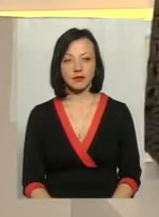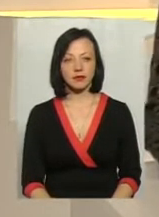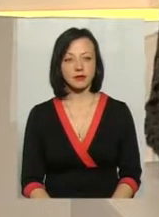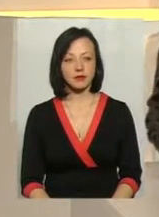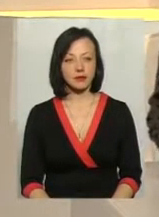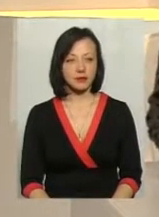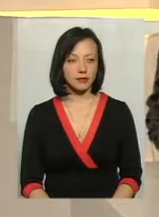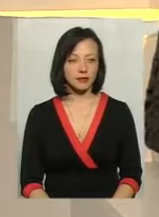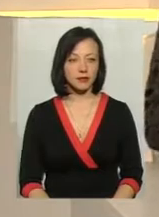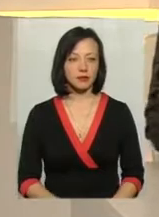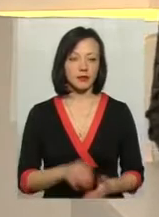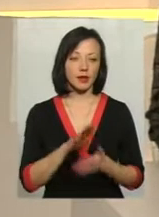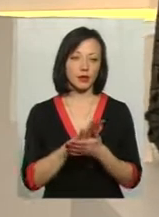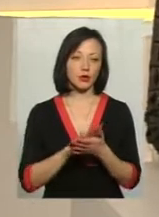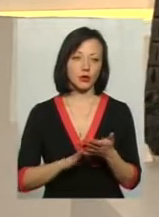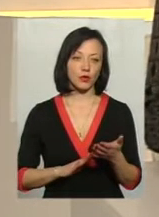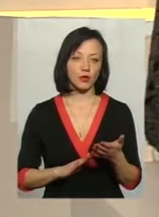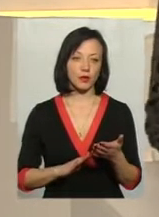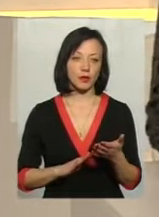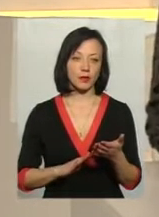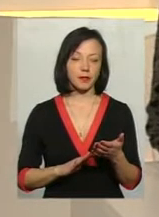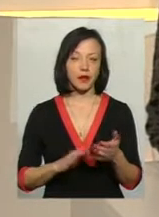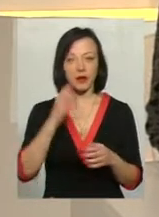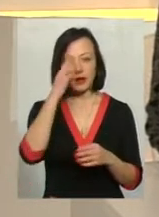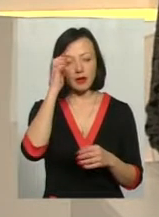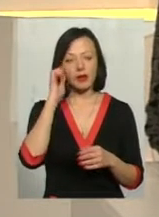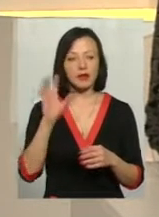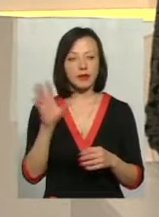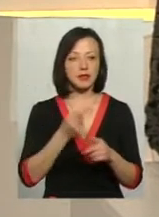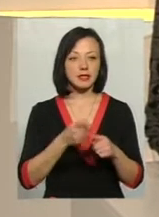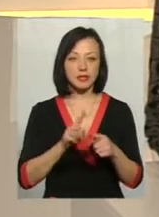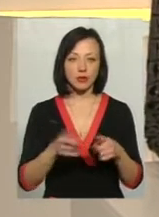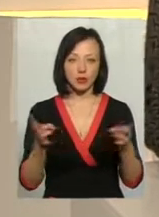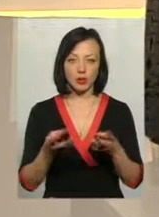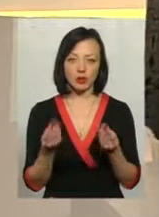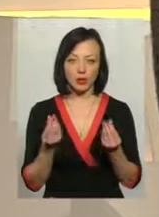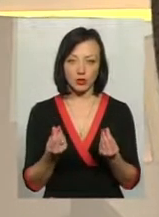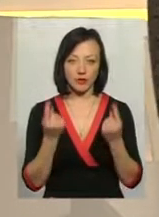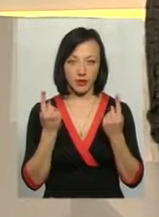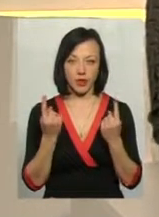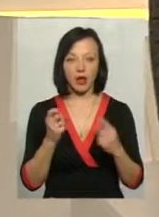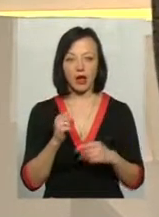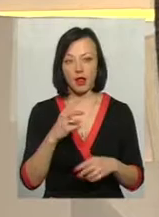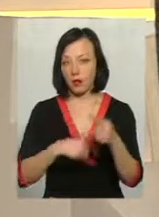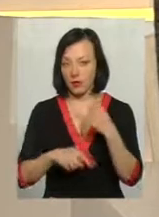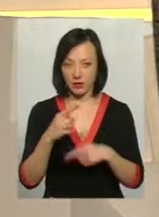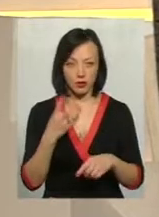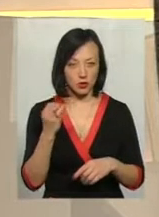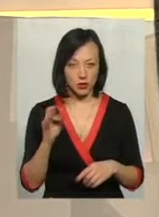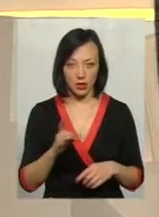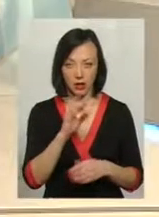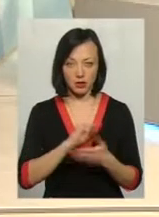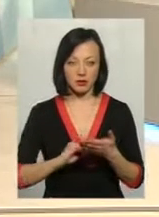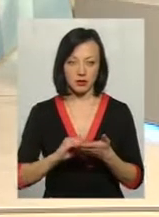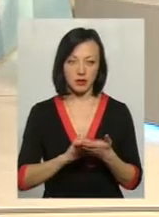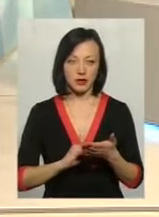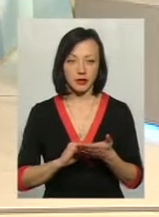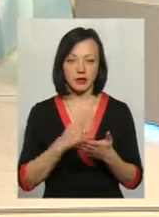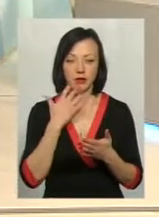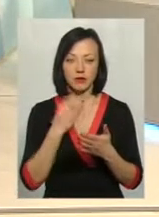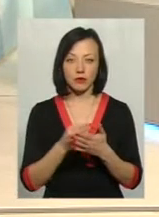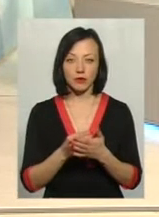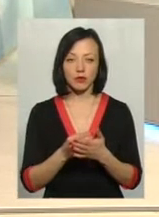Власне, в продовження, на це все необхідні кошти і кошти на мені. Але повертаюся ще раз до